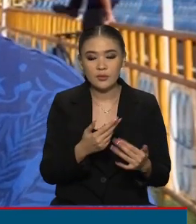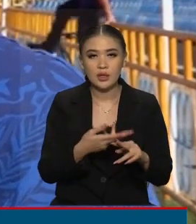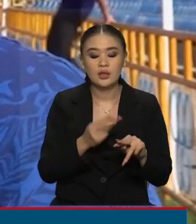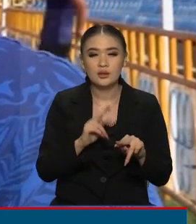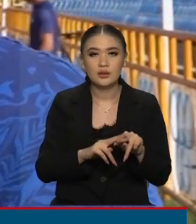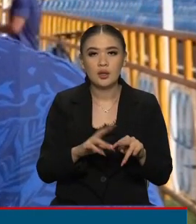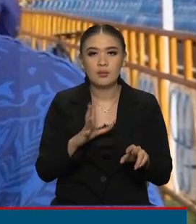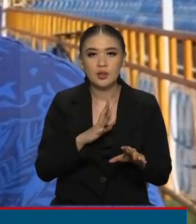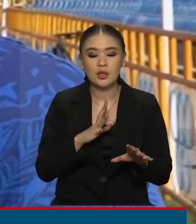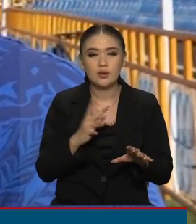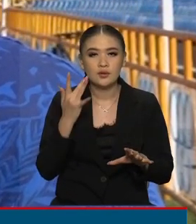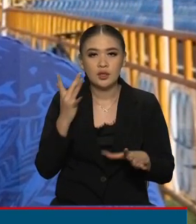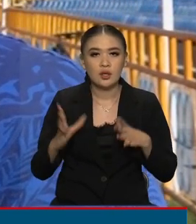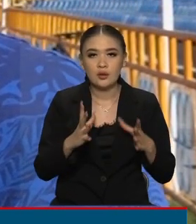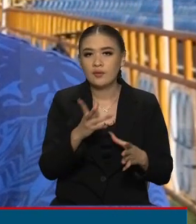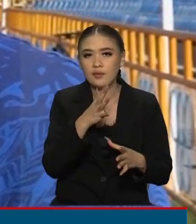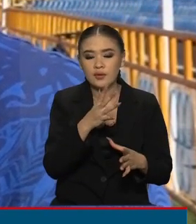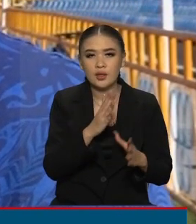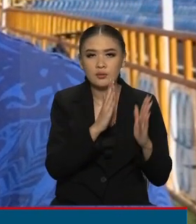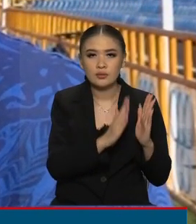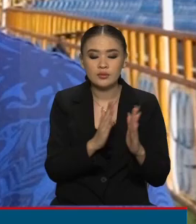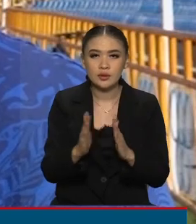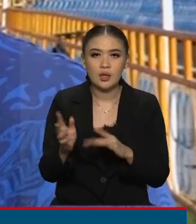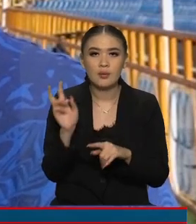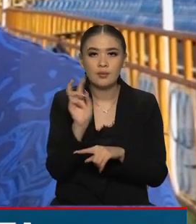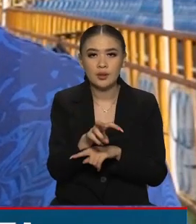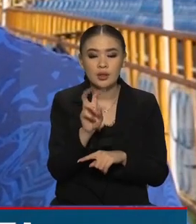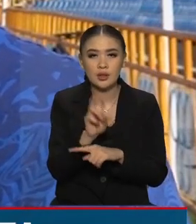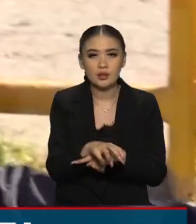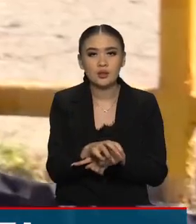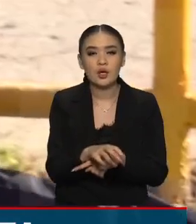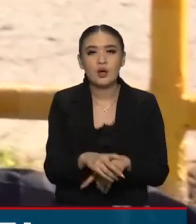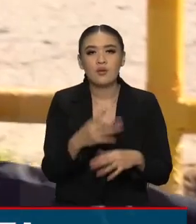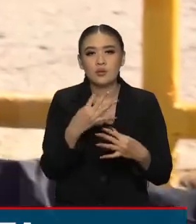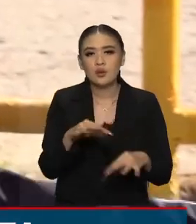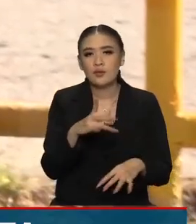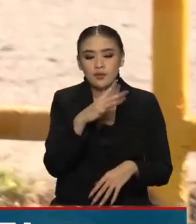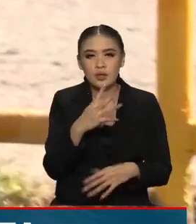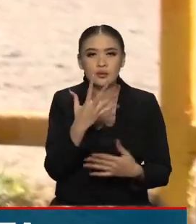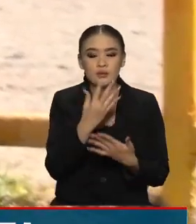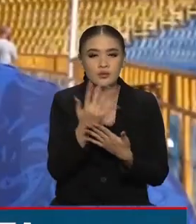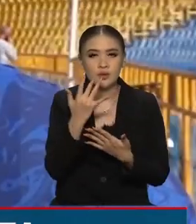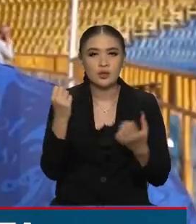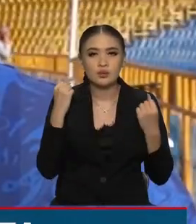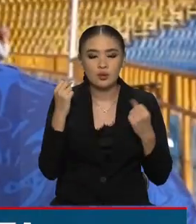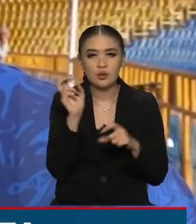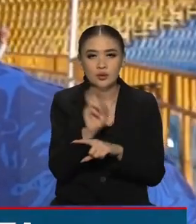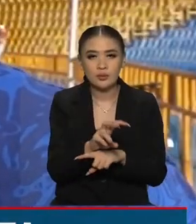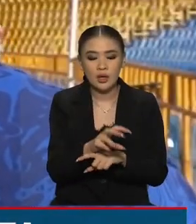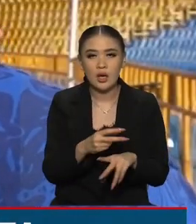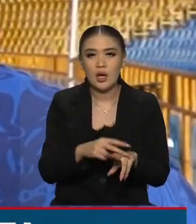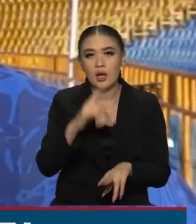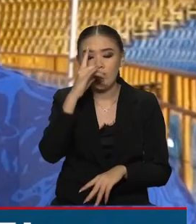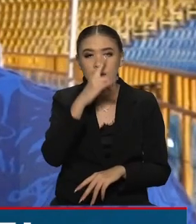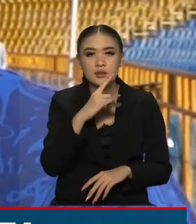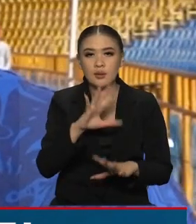осы тренировкаларын уақытында келіп, осы уақытын осы спортқа арнаған. Алда осы Қазақстанның